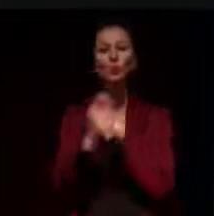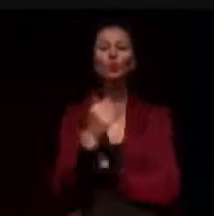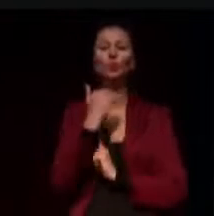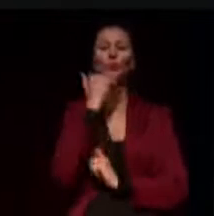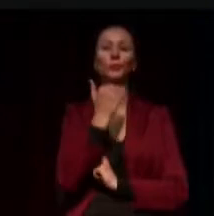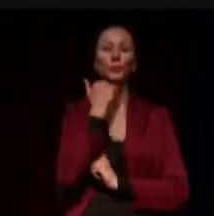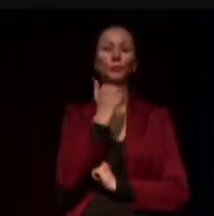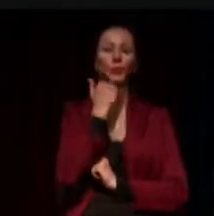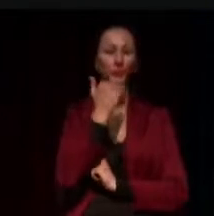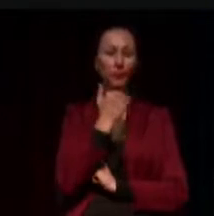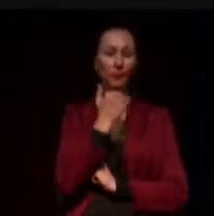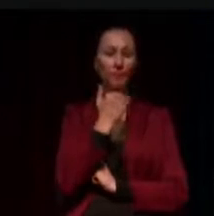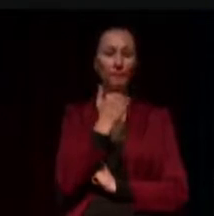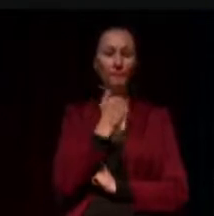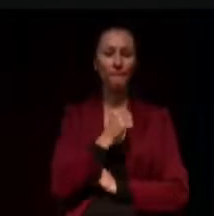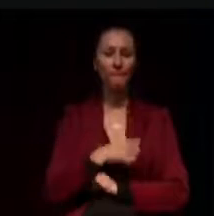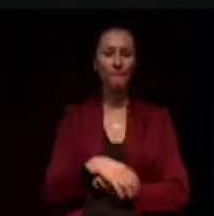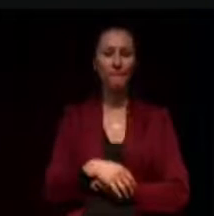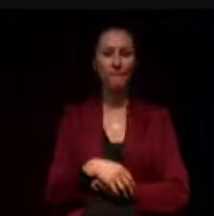dönüştüremedik.